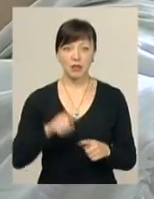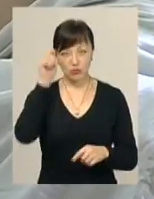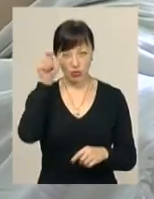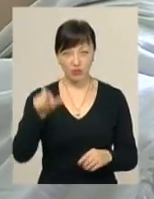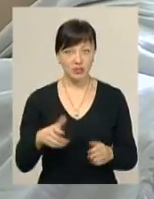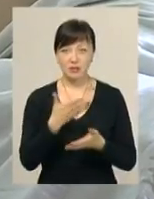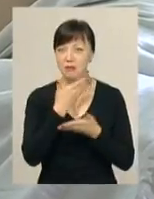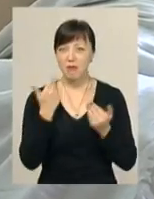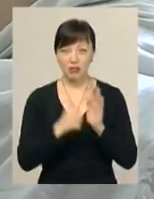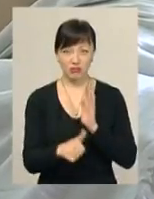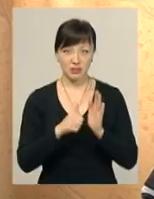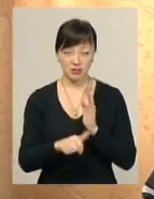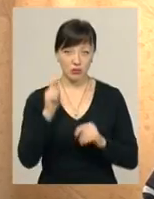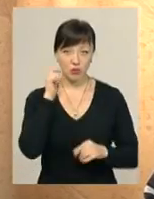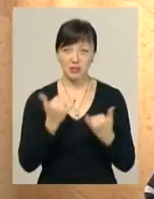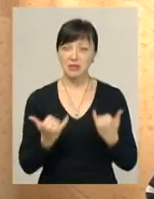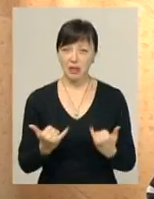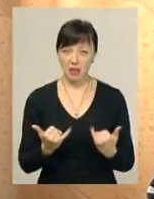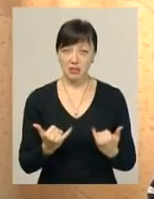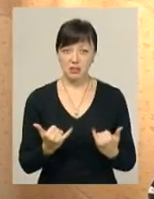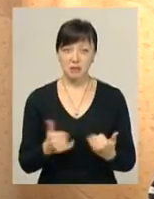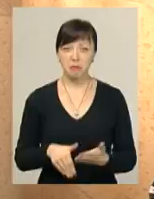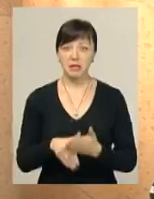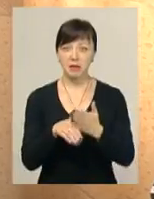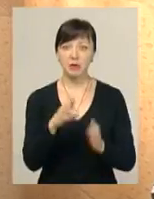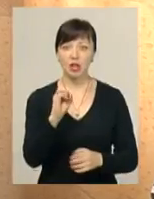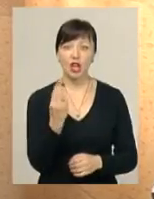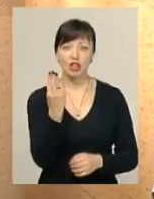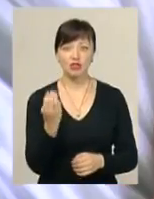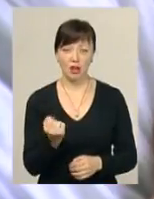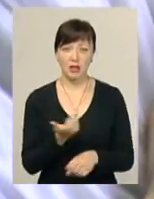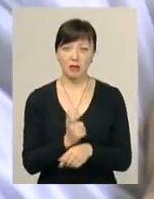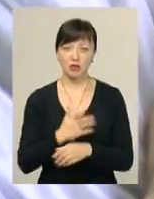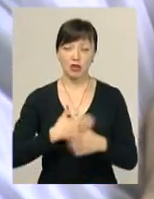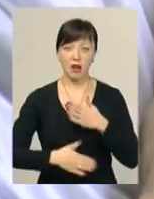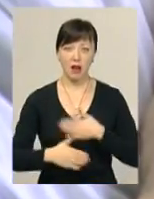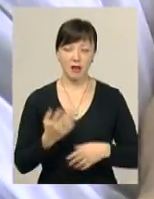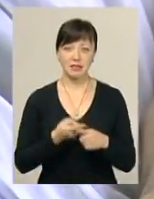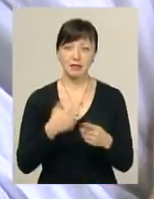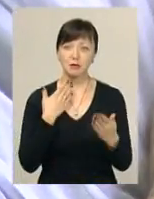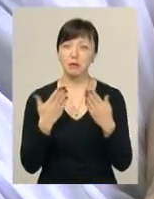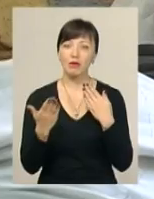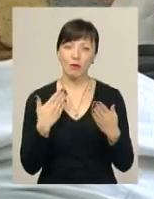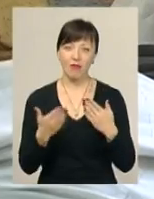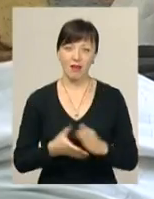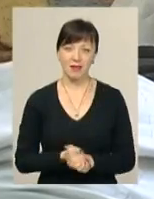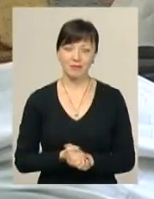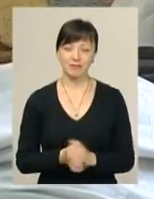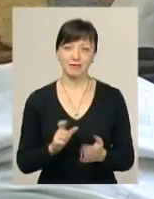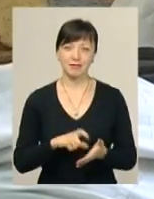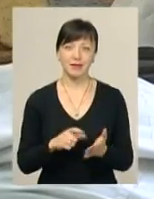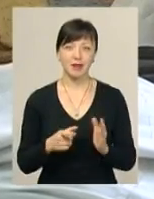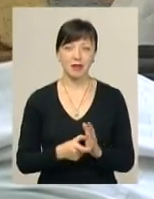якому ще нема і 60-ти. Зараз чоловіка підтримує те, що, а найбільша радість для нього – спілкування. Палата